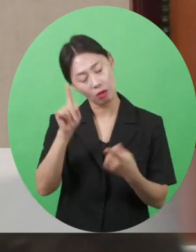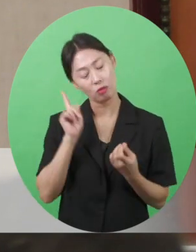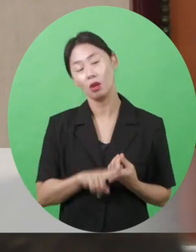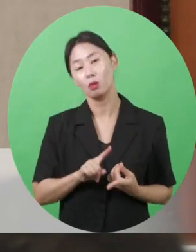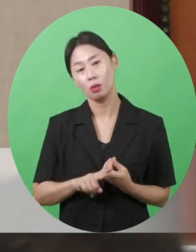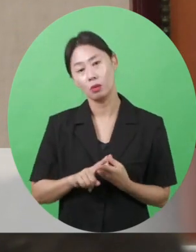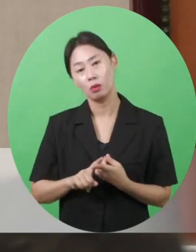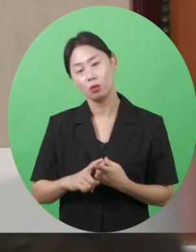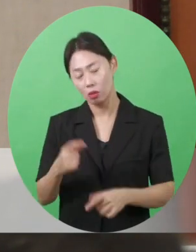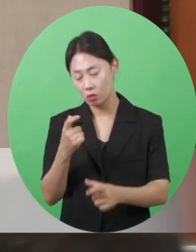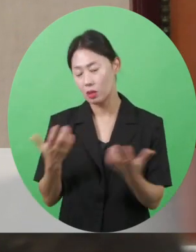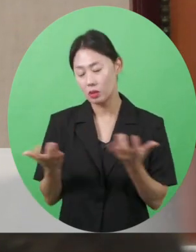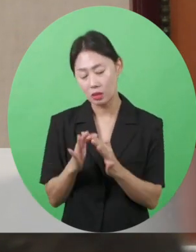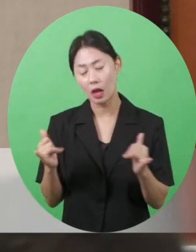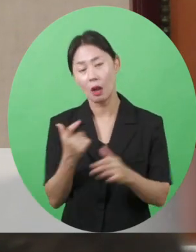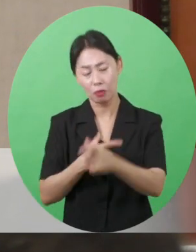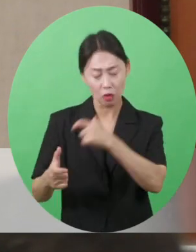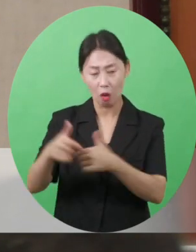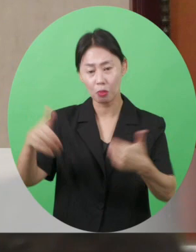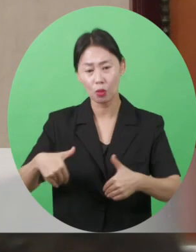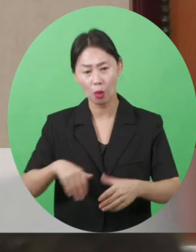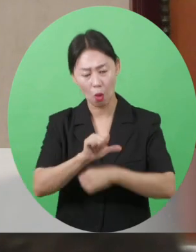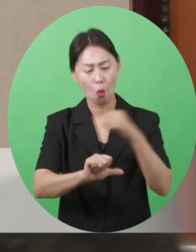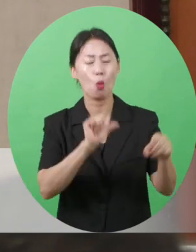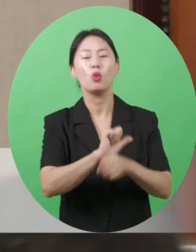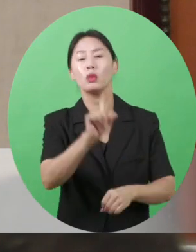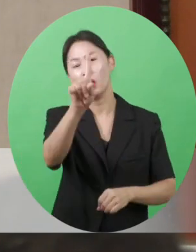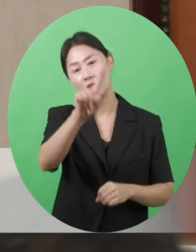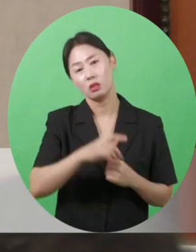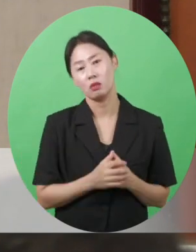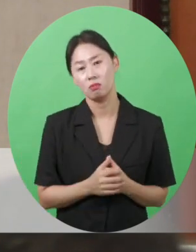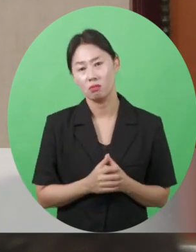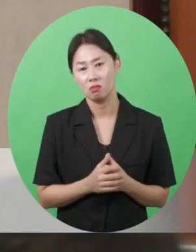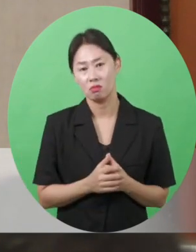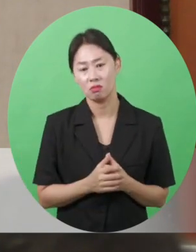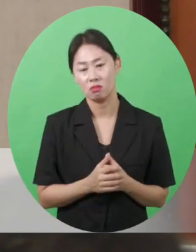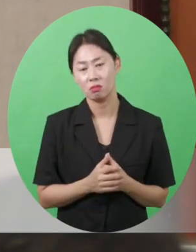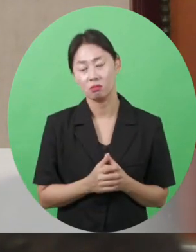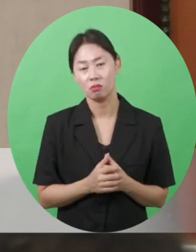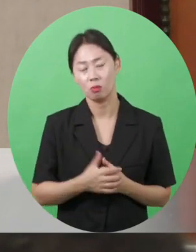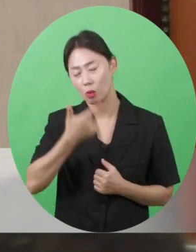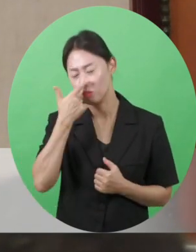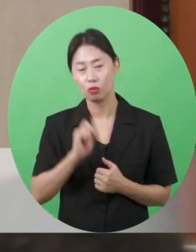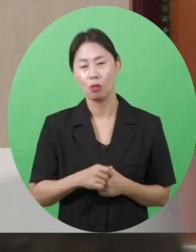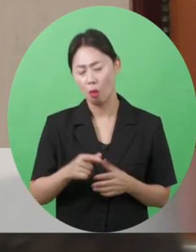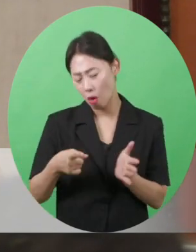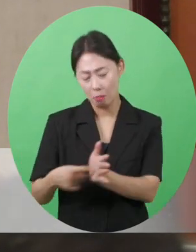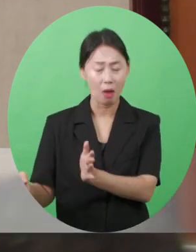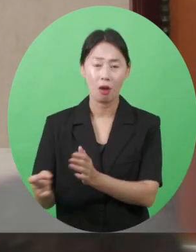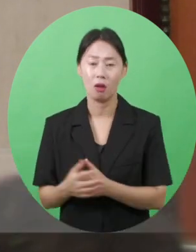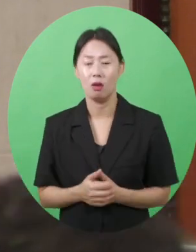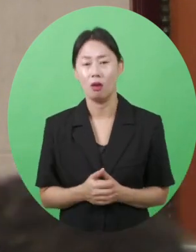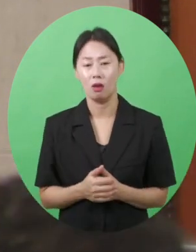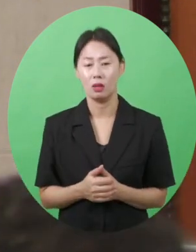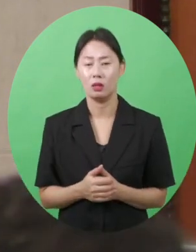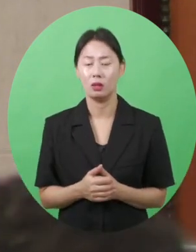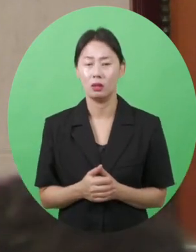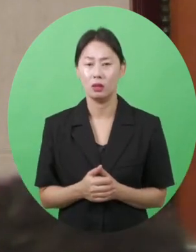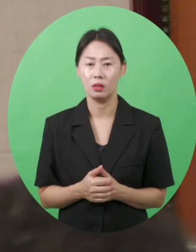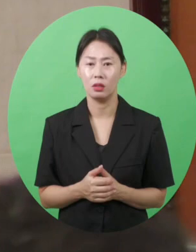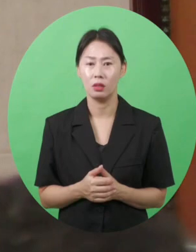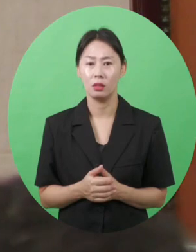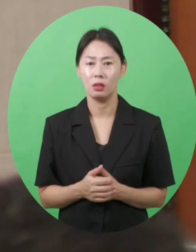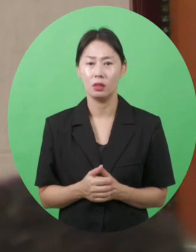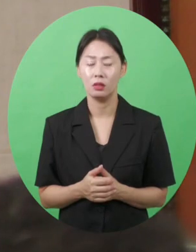실제로. 그리고 인력 증원 5년 내에 한 명 증원시키겠다라고 하는 그런 입장에서 정책이 나왔더라고요. 참 안타까운